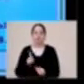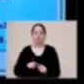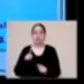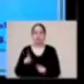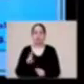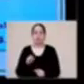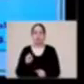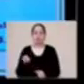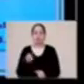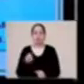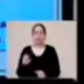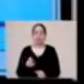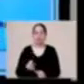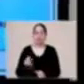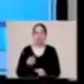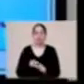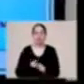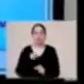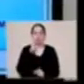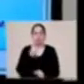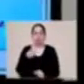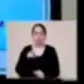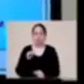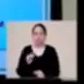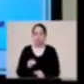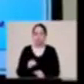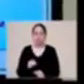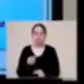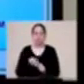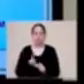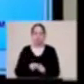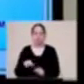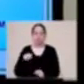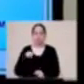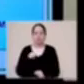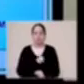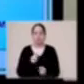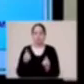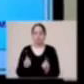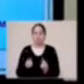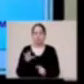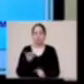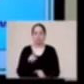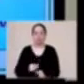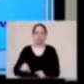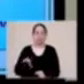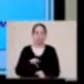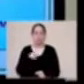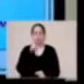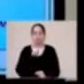Следующая немалоинтересная птица – это гриф. Гриф – это самая крупная из всех